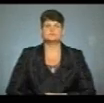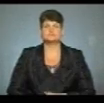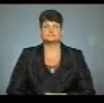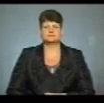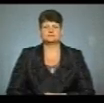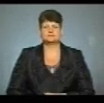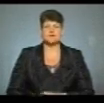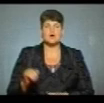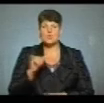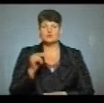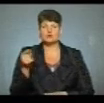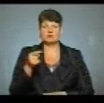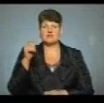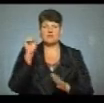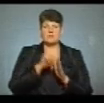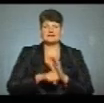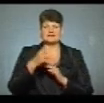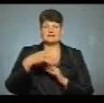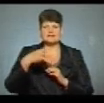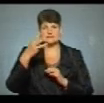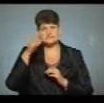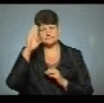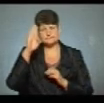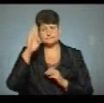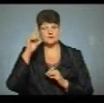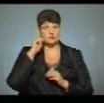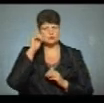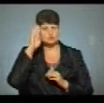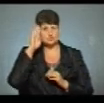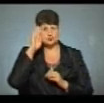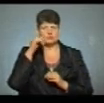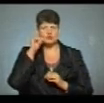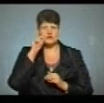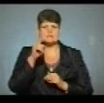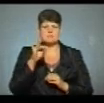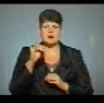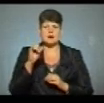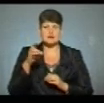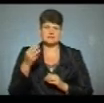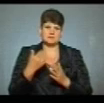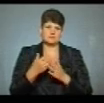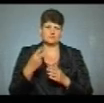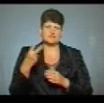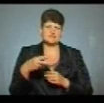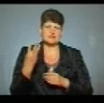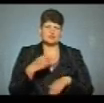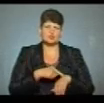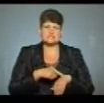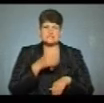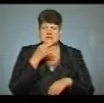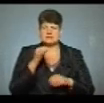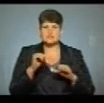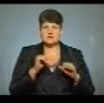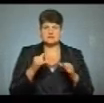У Тернополі вбили 33-річного чоловіка. Це сталося на вулиці Збараській. Вчора, близько 23-ї години, повідомив сьогодні керівник